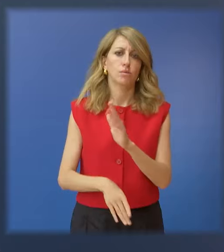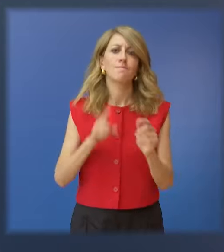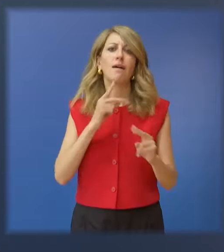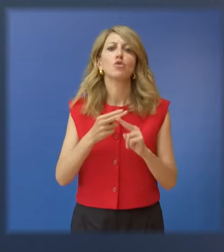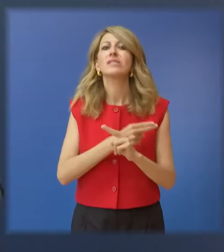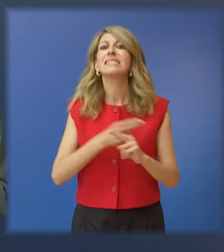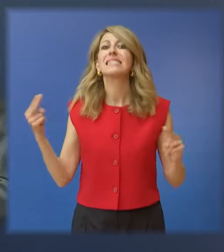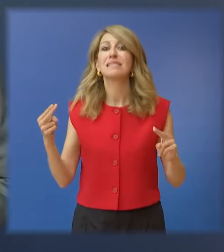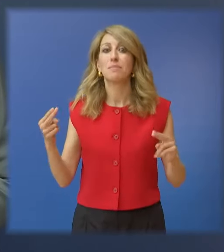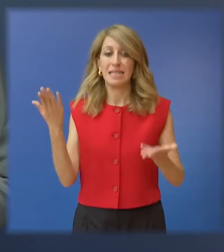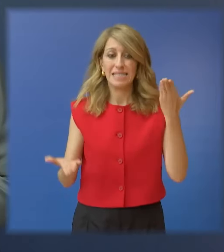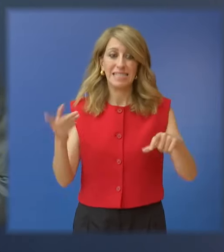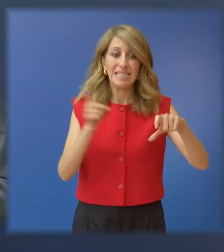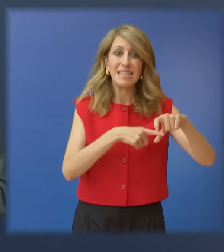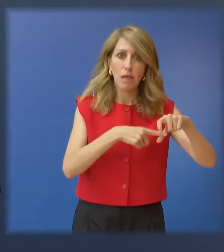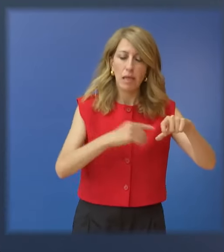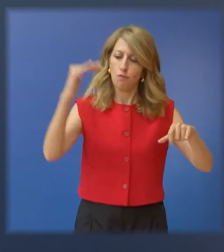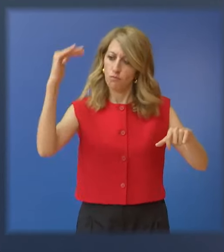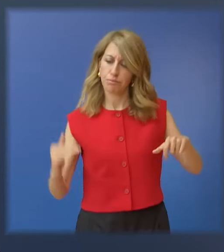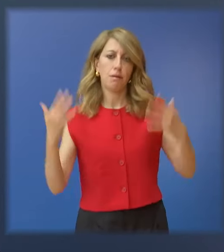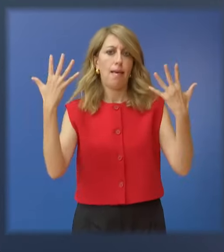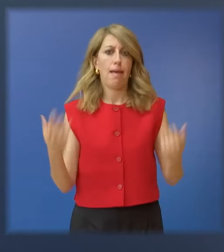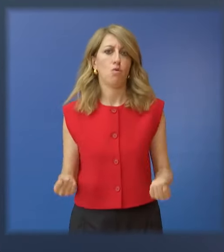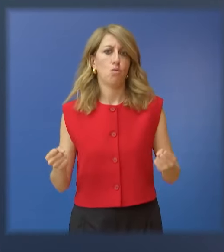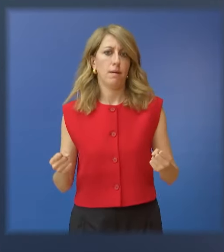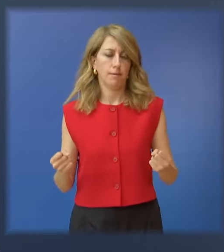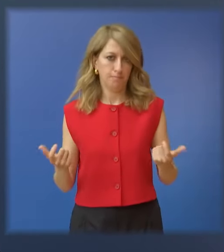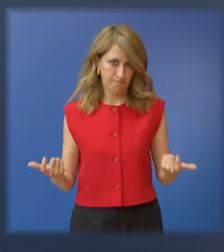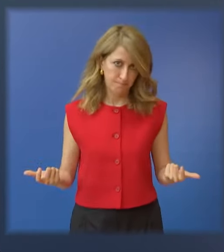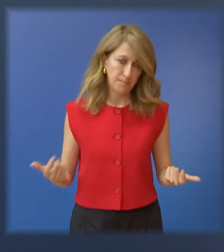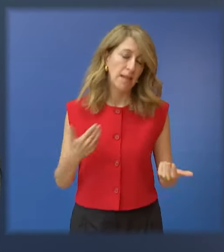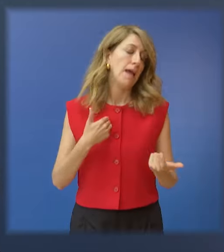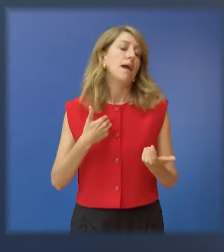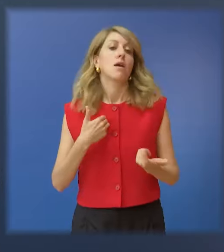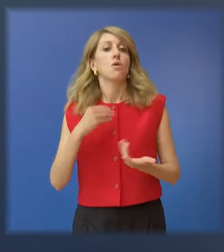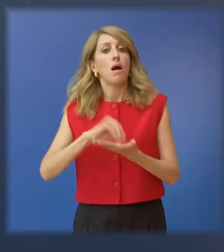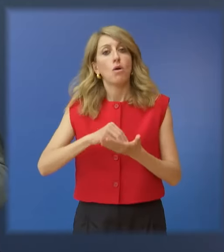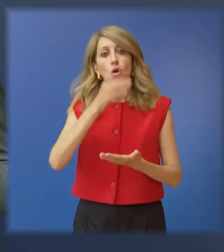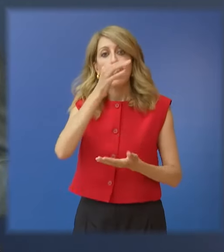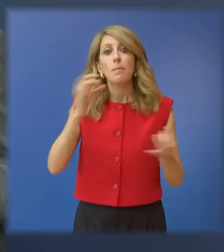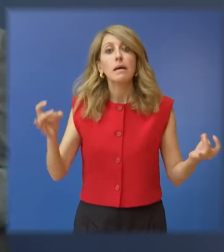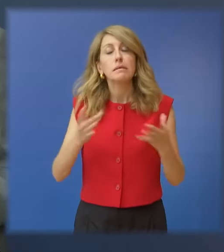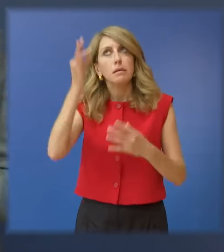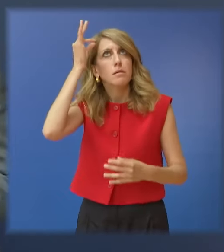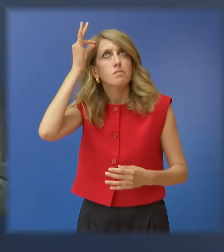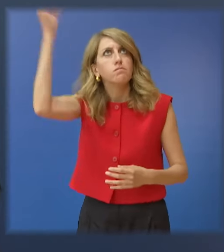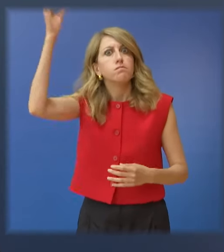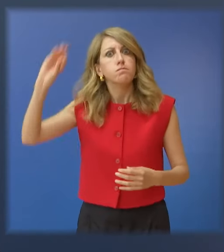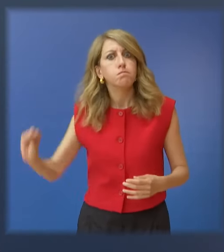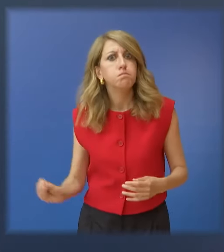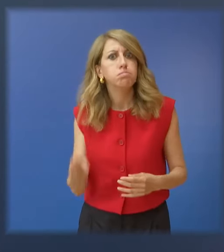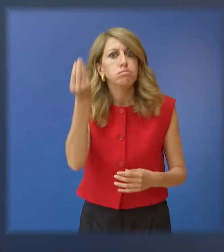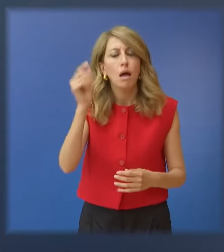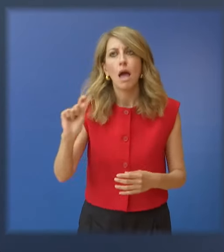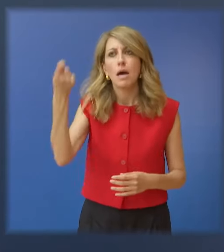πετύχει προσέθεσα ότι είναι προφανές ότι άμα χρειαστεί κάποια στήριξη εμείς δεν πρόκειται να